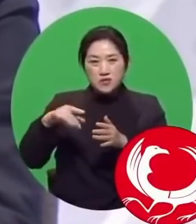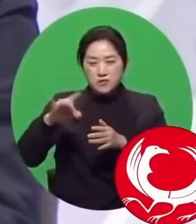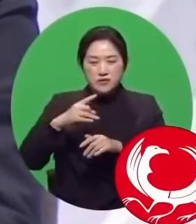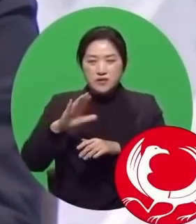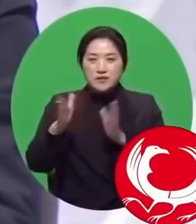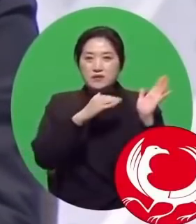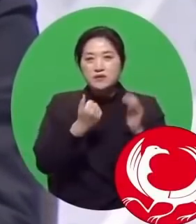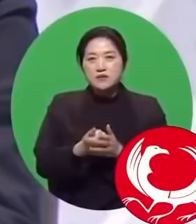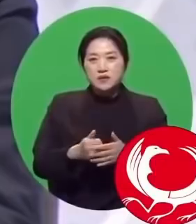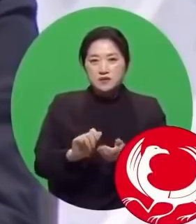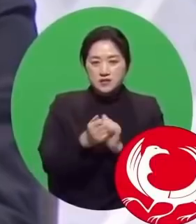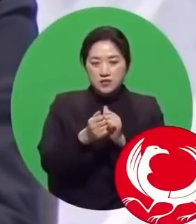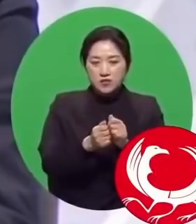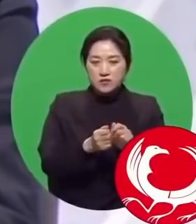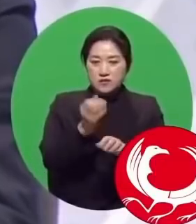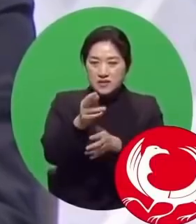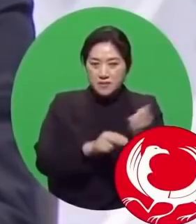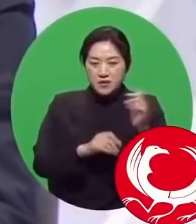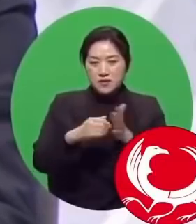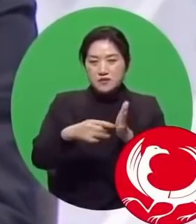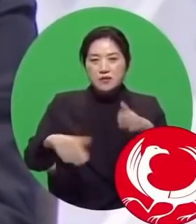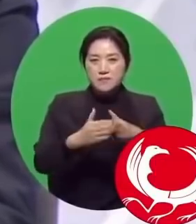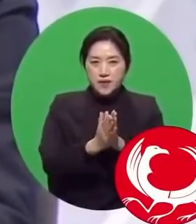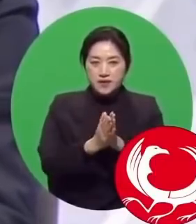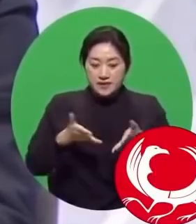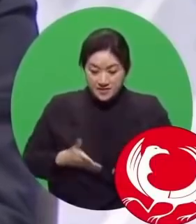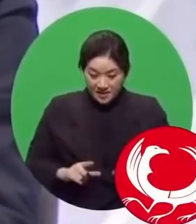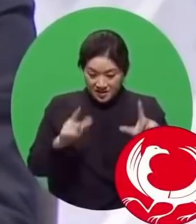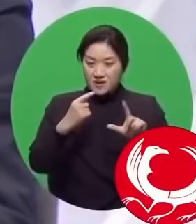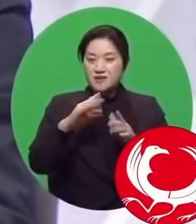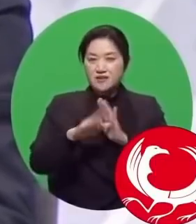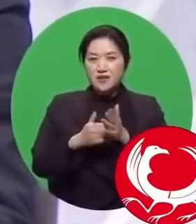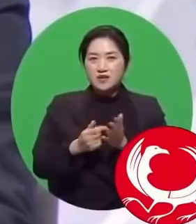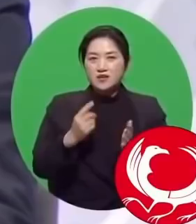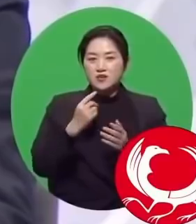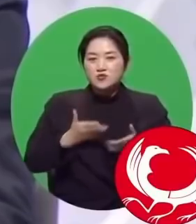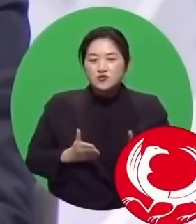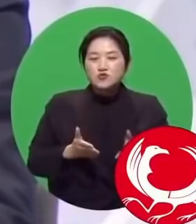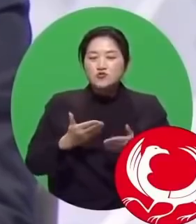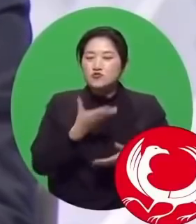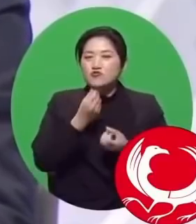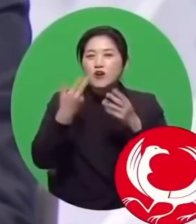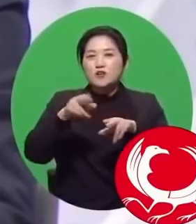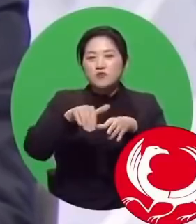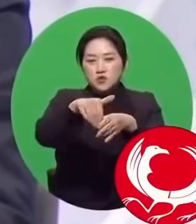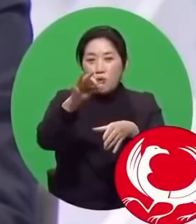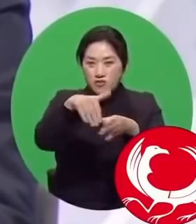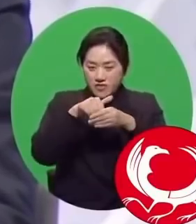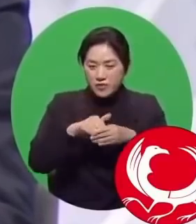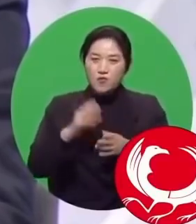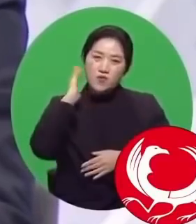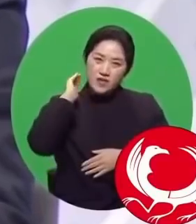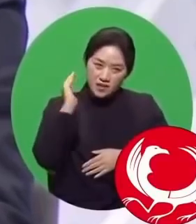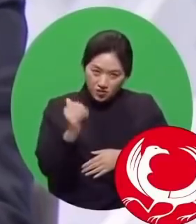그리고 증권거래세 폐지됩니다. 그리고 생일 때는 생일 축하 선물, 금일봉과